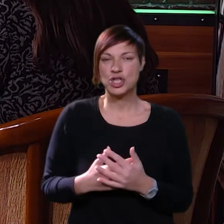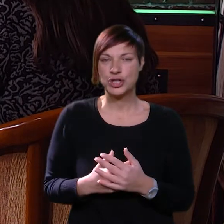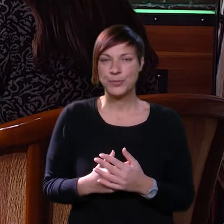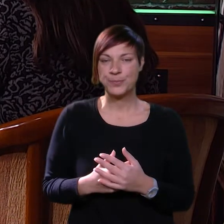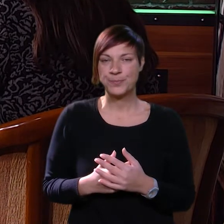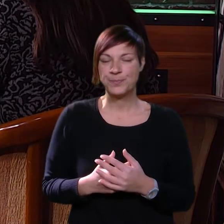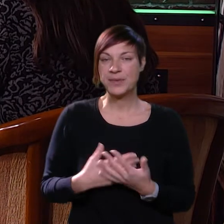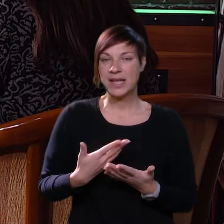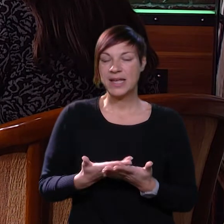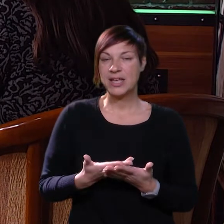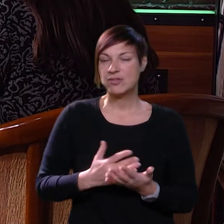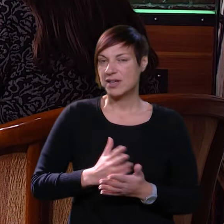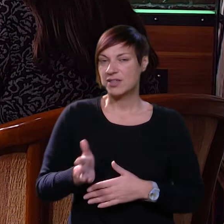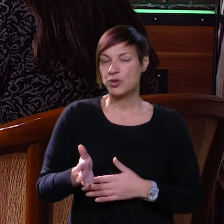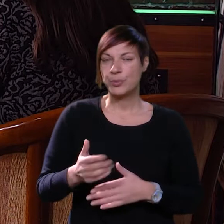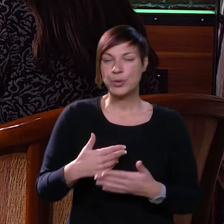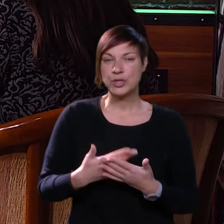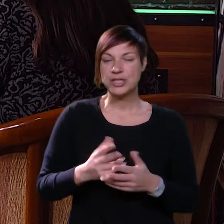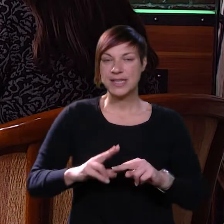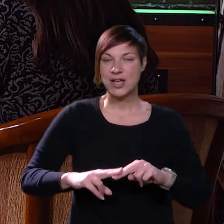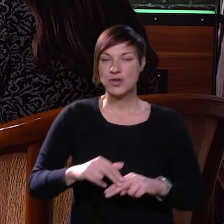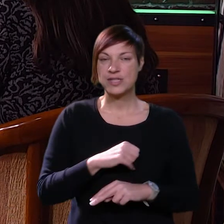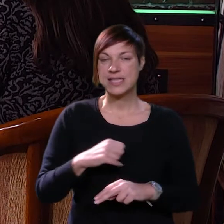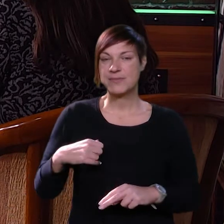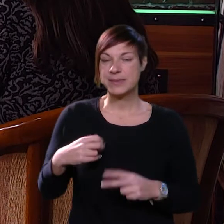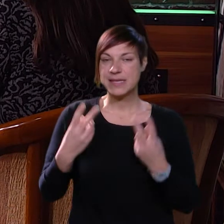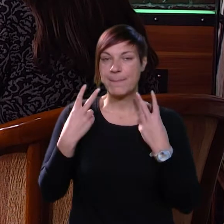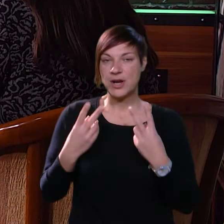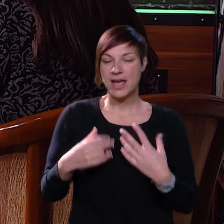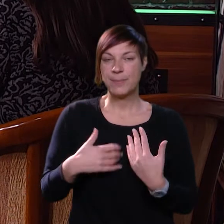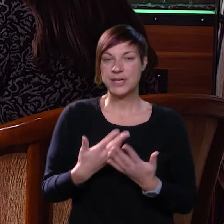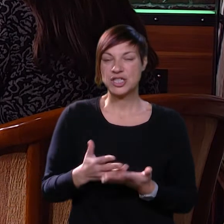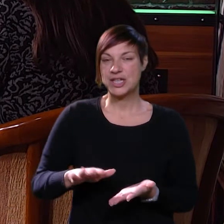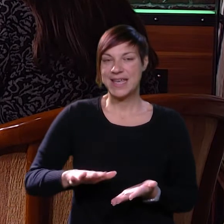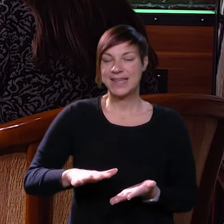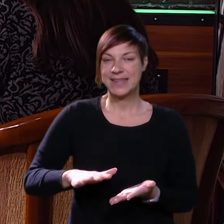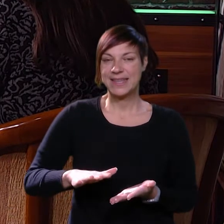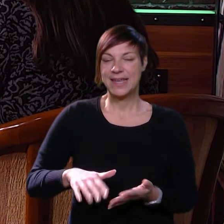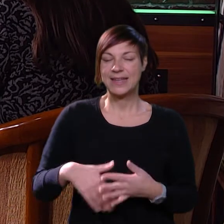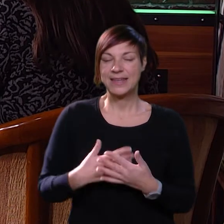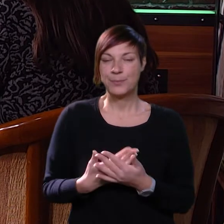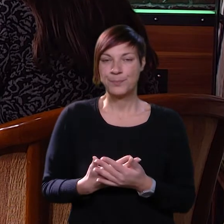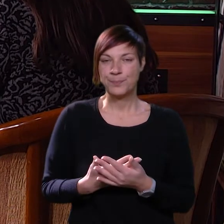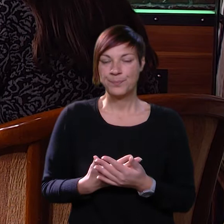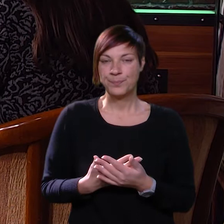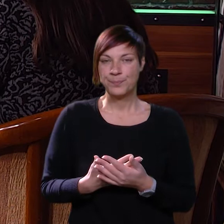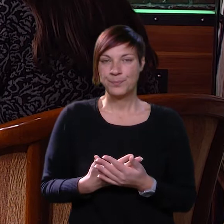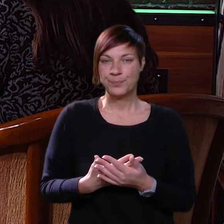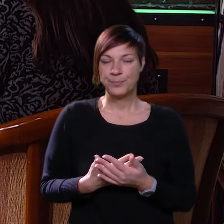kako, što. I onda kad to prođete, biti ono ostaje vam samo ono najbitnije, da je to ono dijete i da